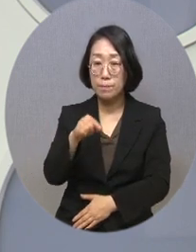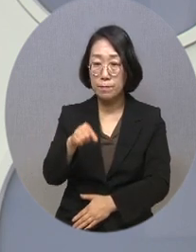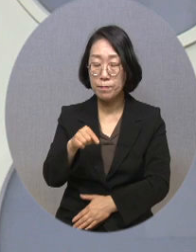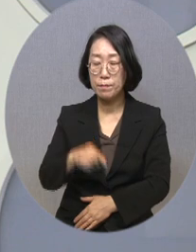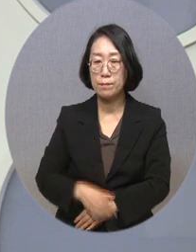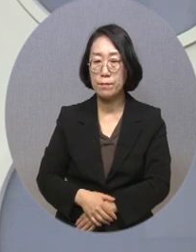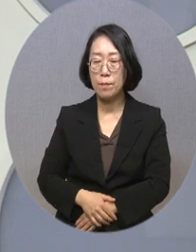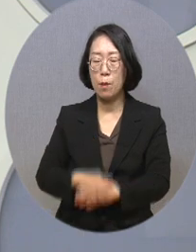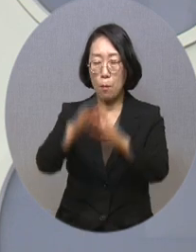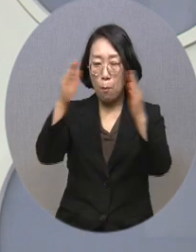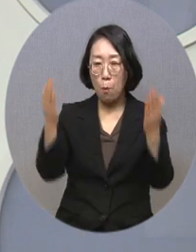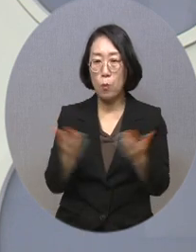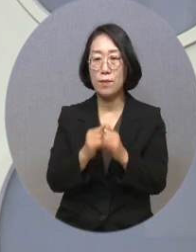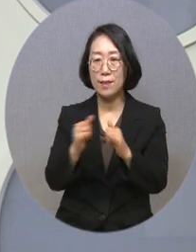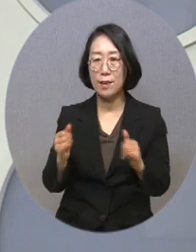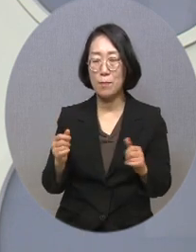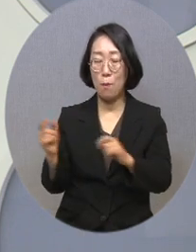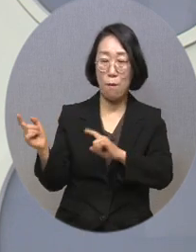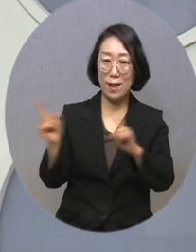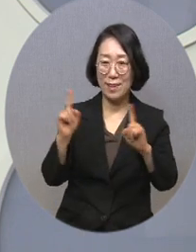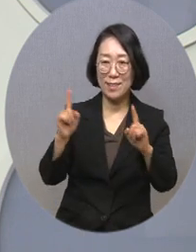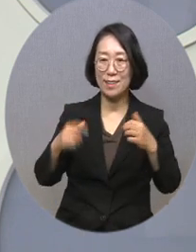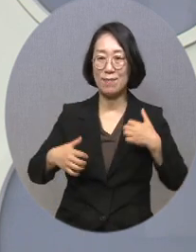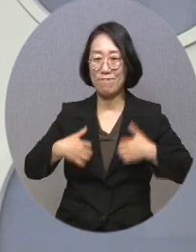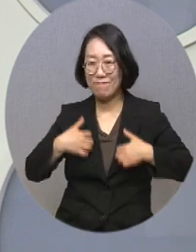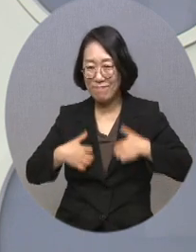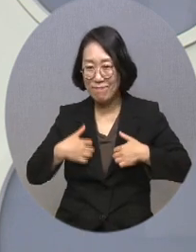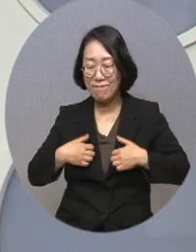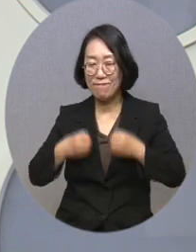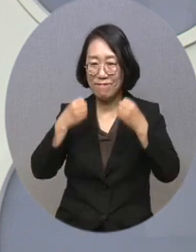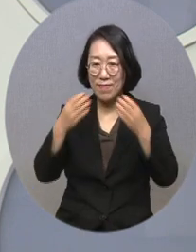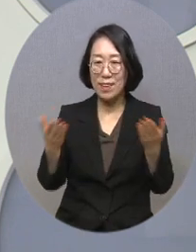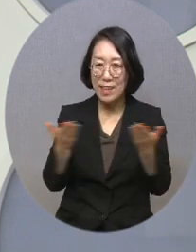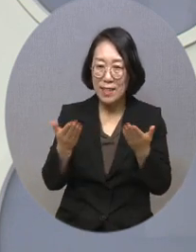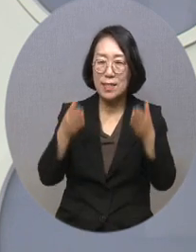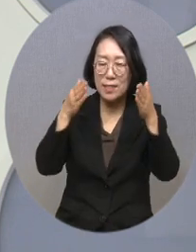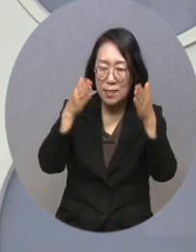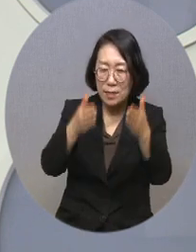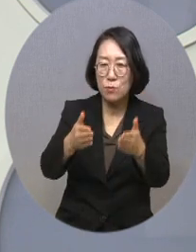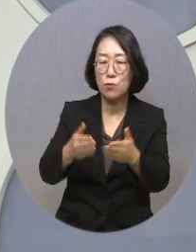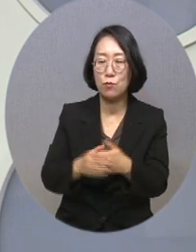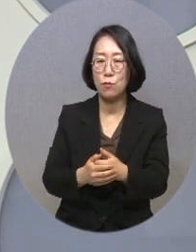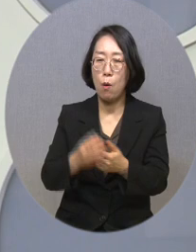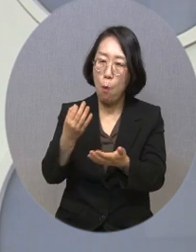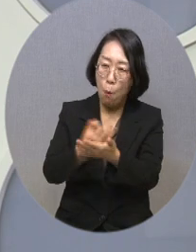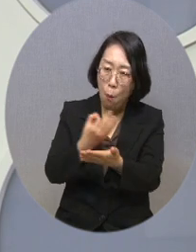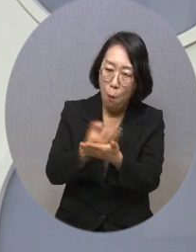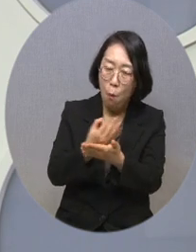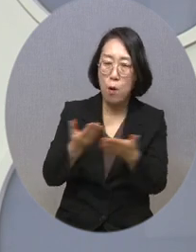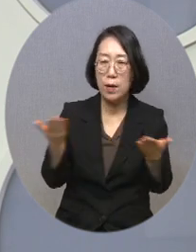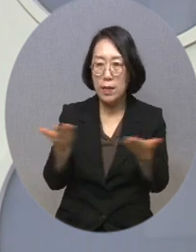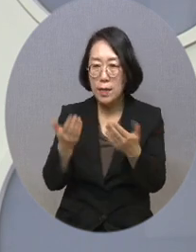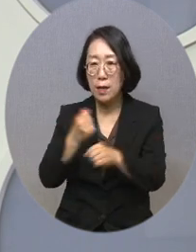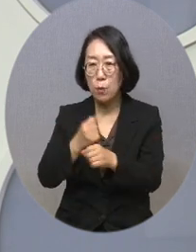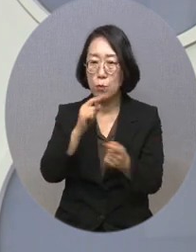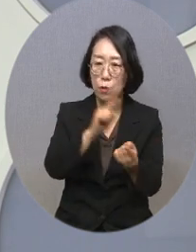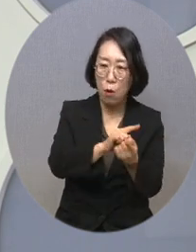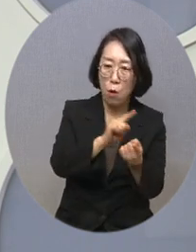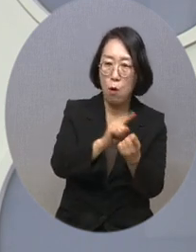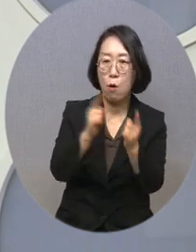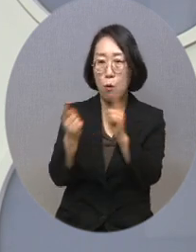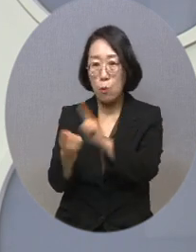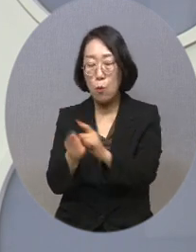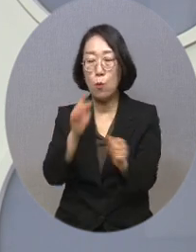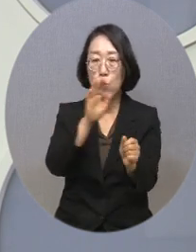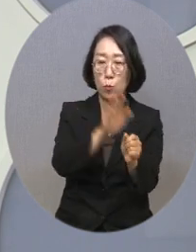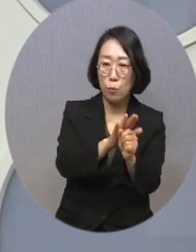이제 모든 국민들이 활기차게 새로운 그런 생업에 전념하고 사업에 전념하고 서로가 서로를 돕는 그런